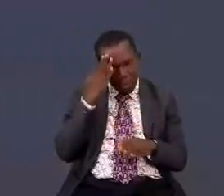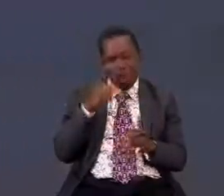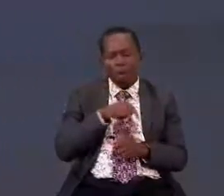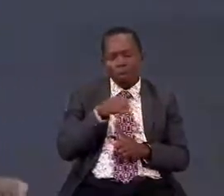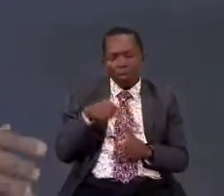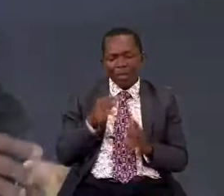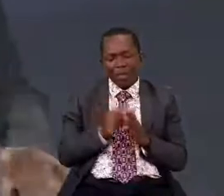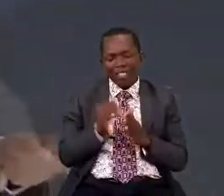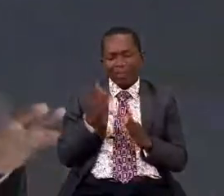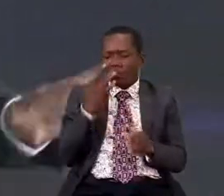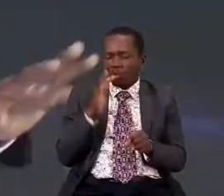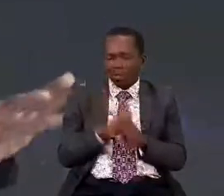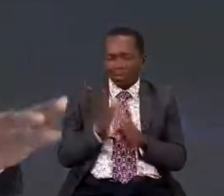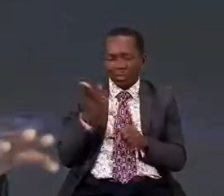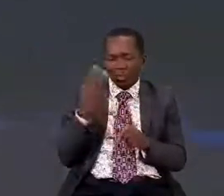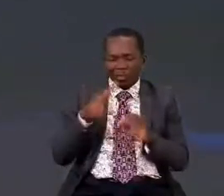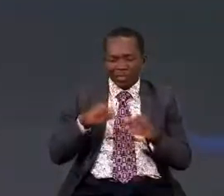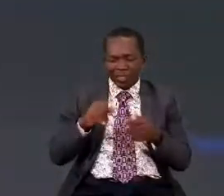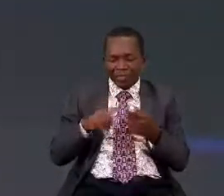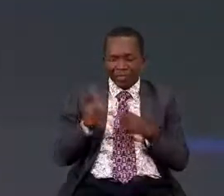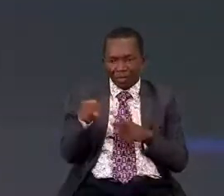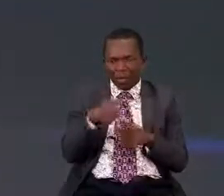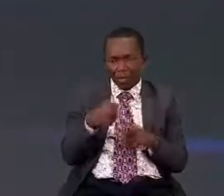pour eux. C'est un lieu